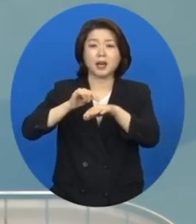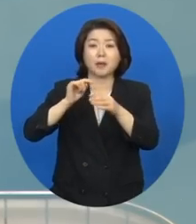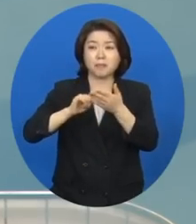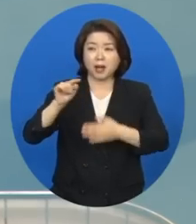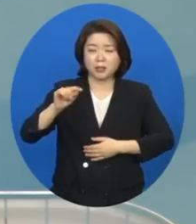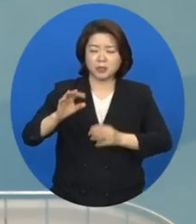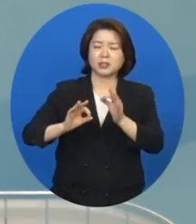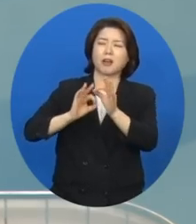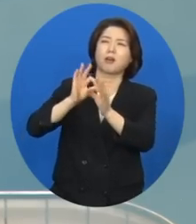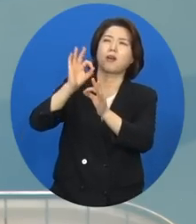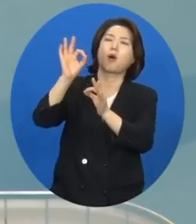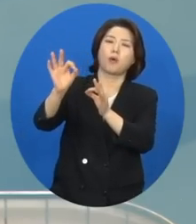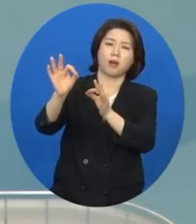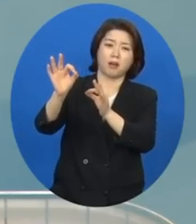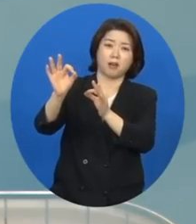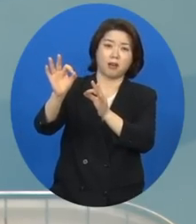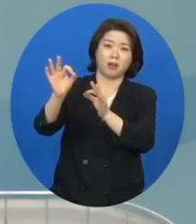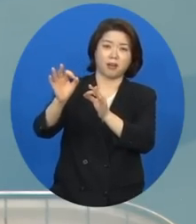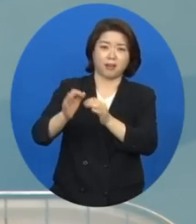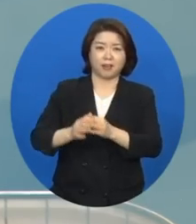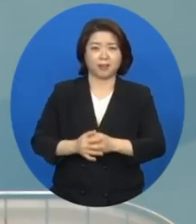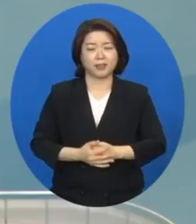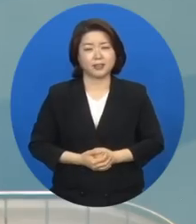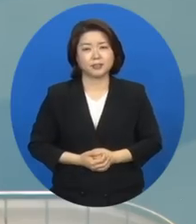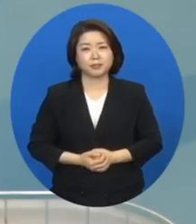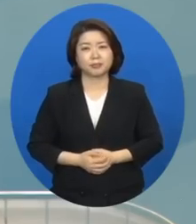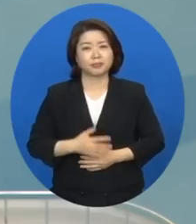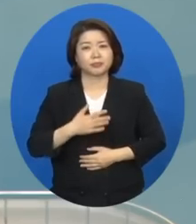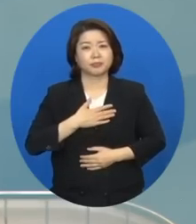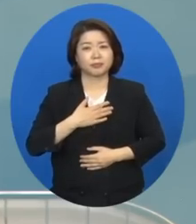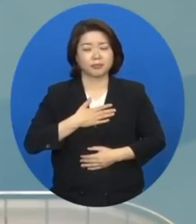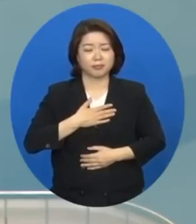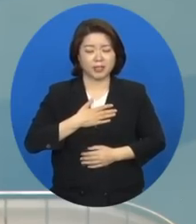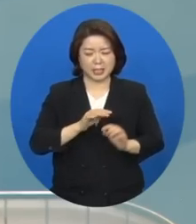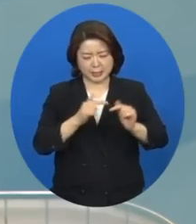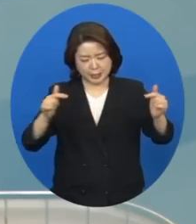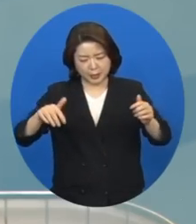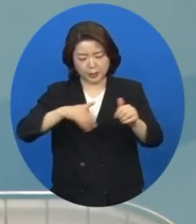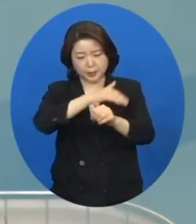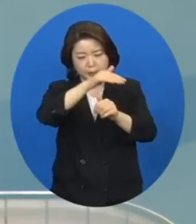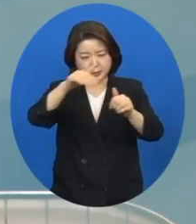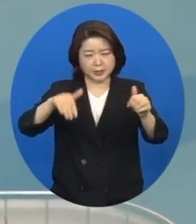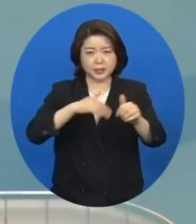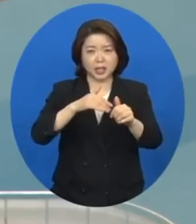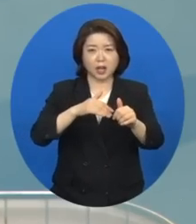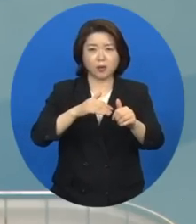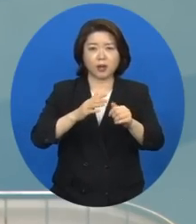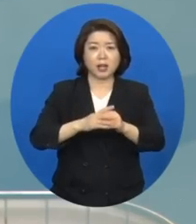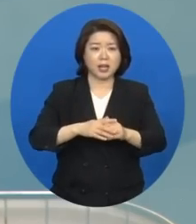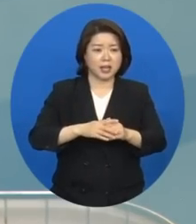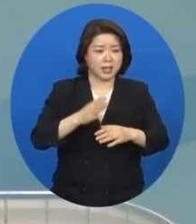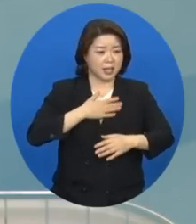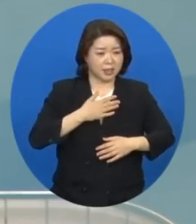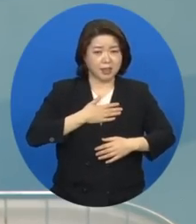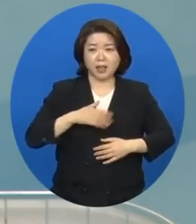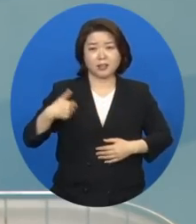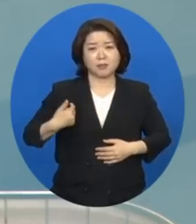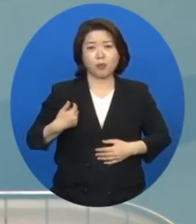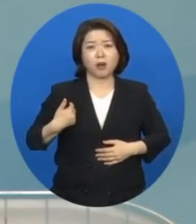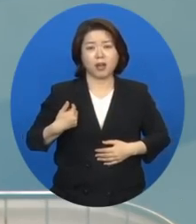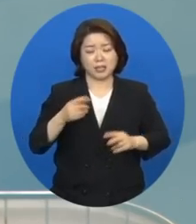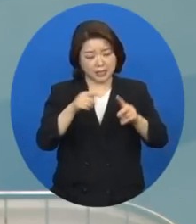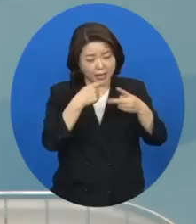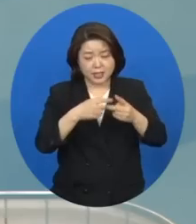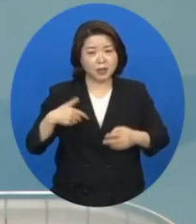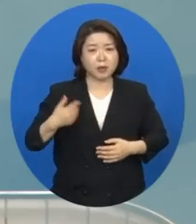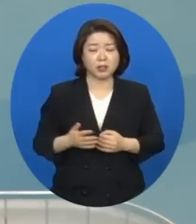영원함이로다. 내 형편과 상황을 제가 다 이해하지 못해요.